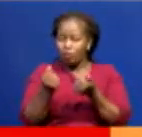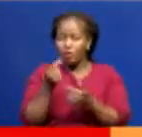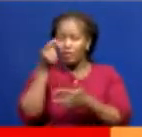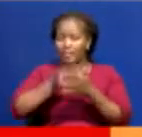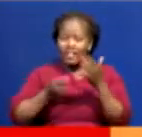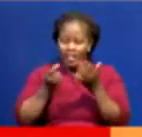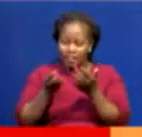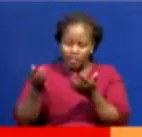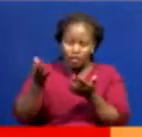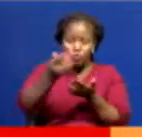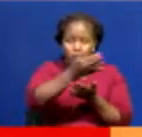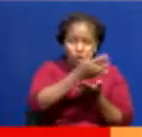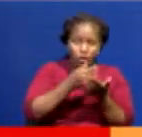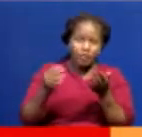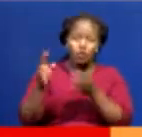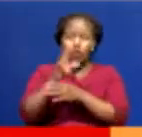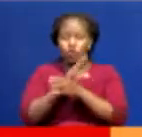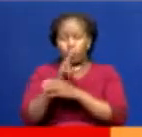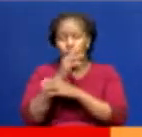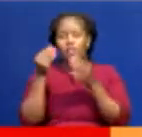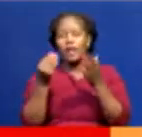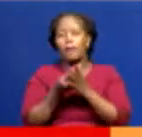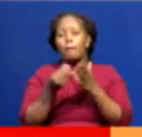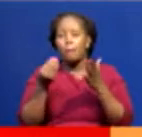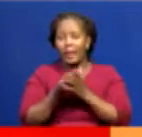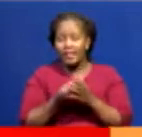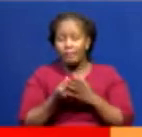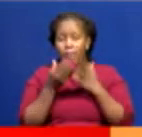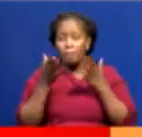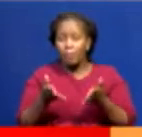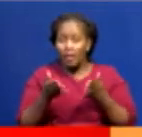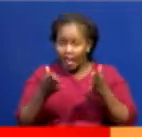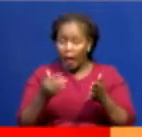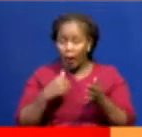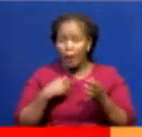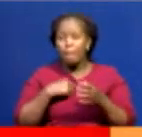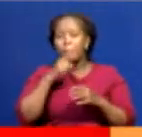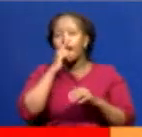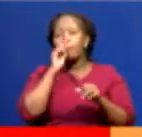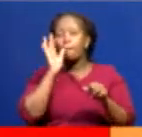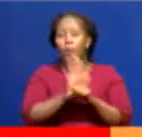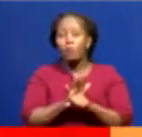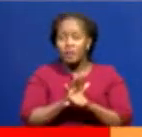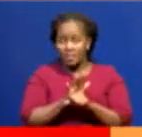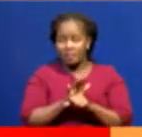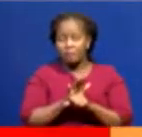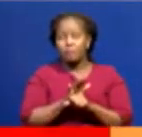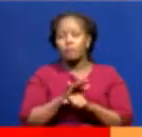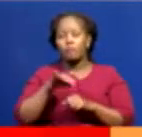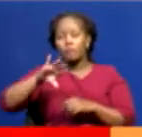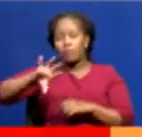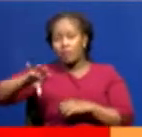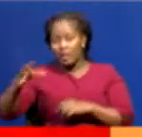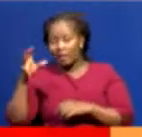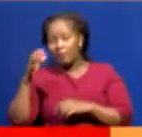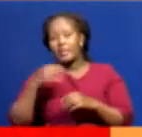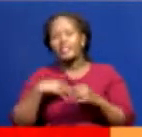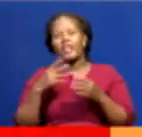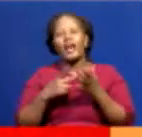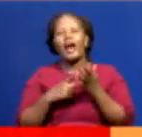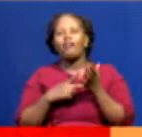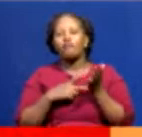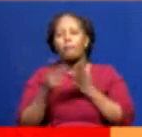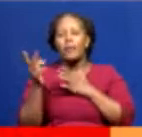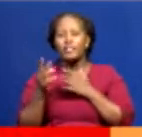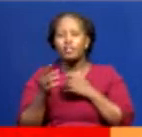ushuru ili tutumie pesa yetu. Leo hii nataka kukuhakikishia, Nancy, kwamba serikali imelipa